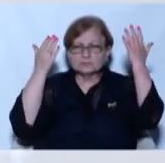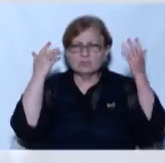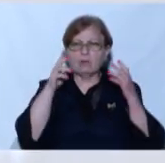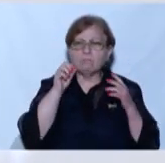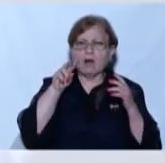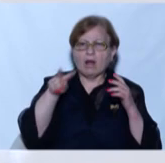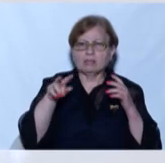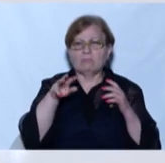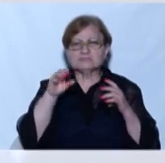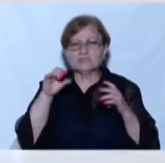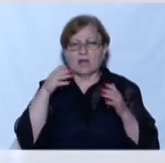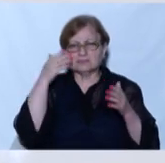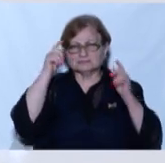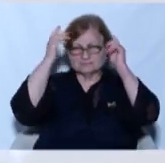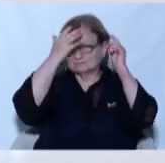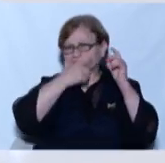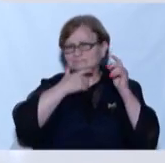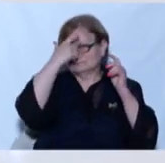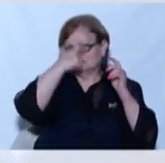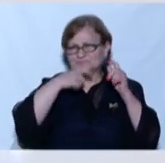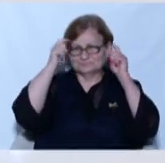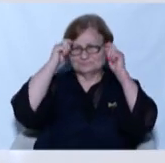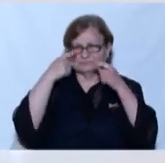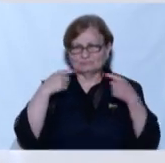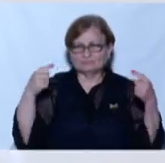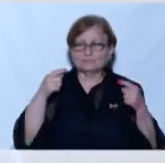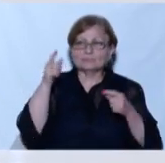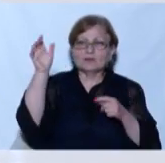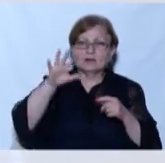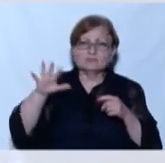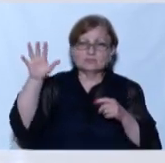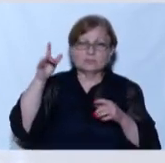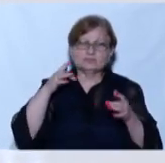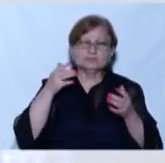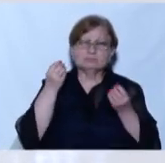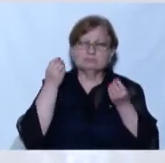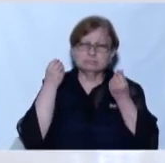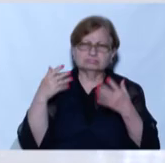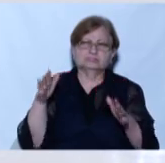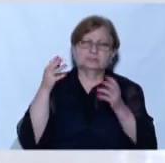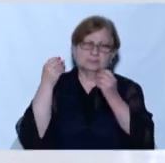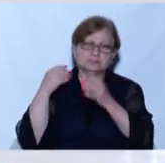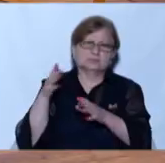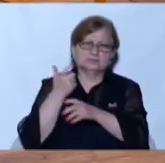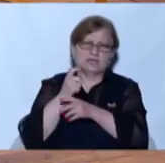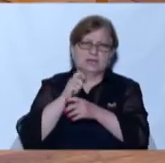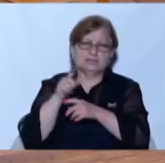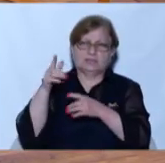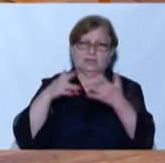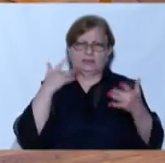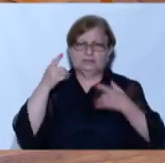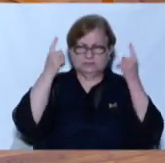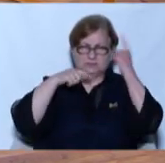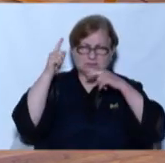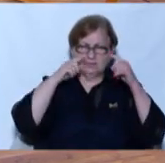აი ამ ღონისძიებებზე გასართობ ღონისძიებებზე ევროპაში ხშირად უფრო მეტი ფული იხარჯებოდა ვიდრე სამხედრო ღონისძიებებზე აი თვითონ